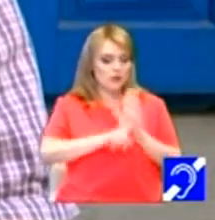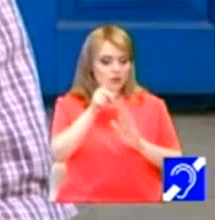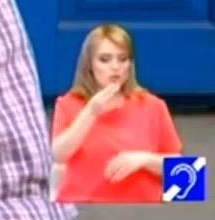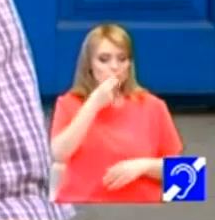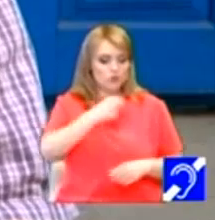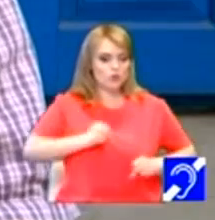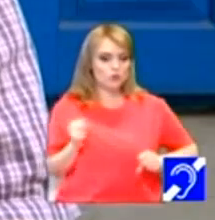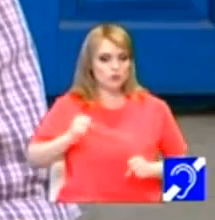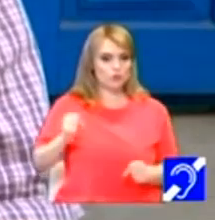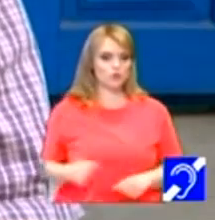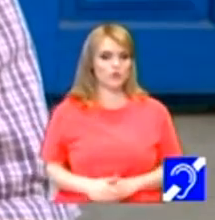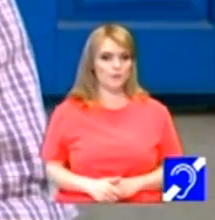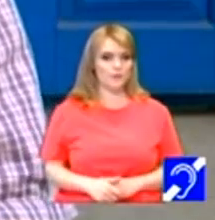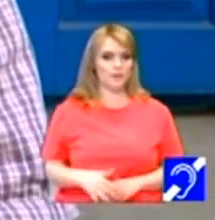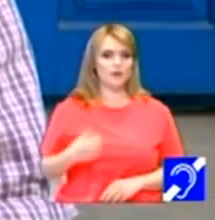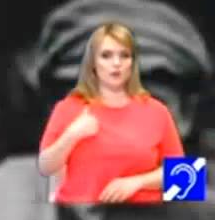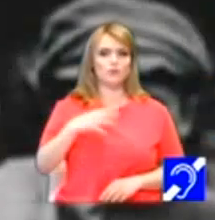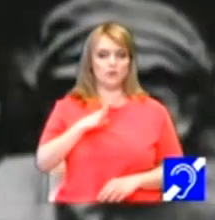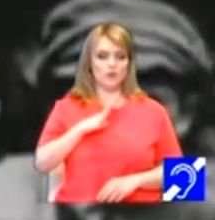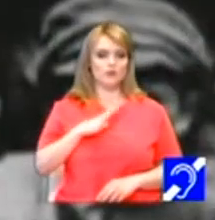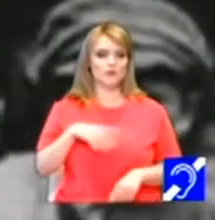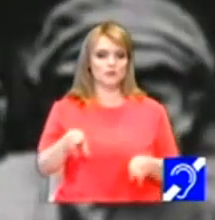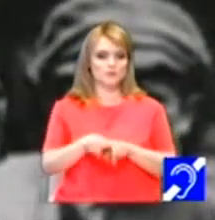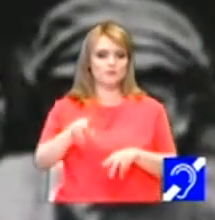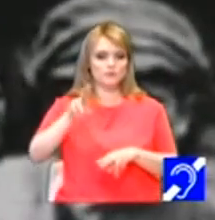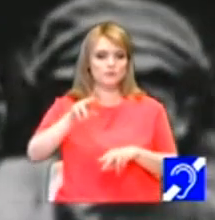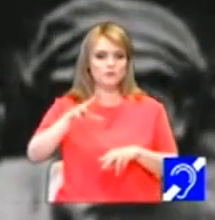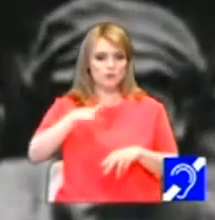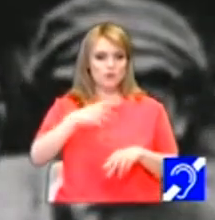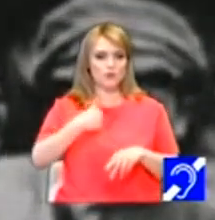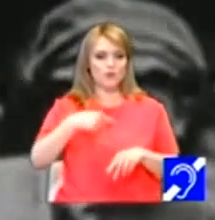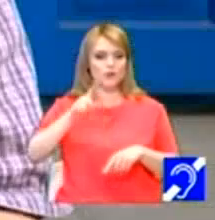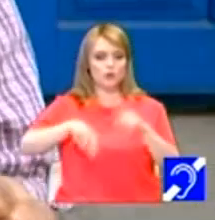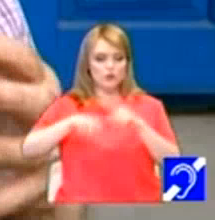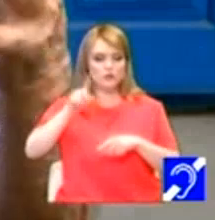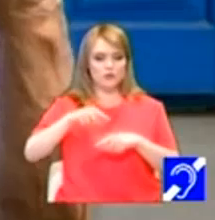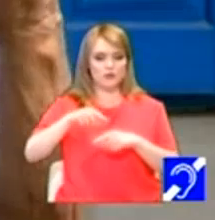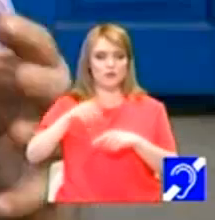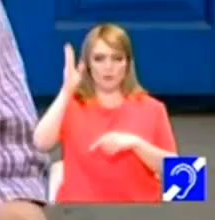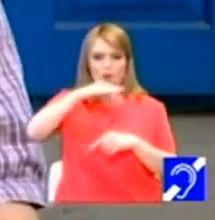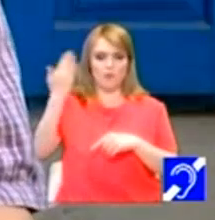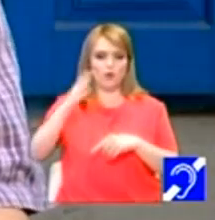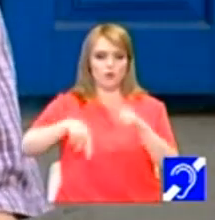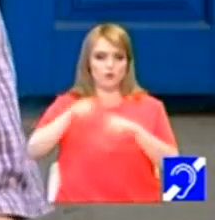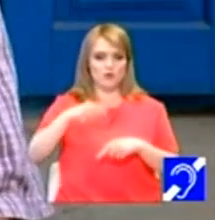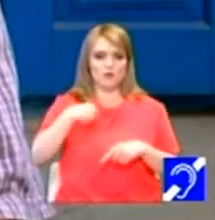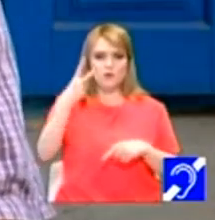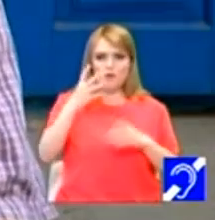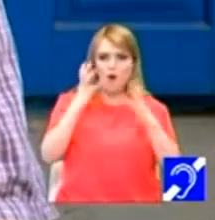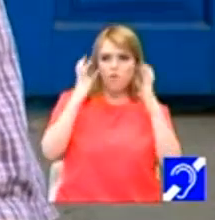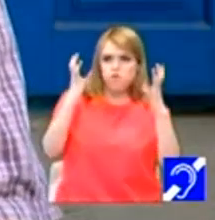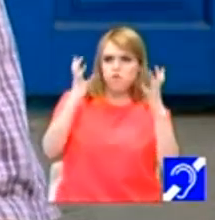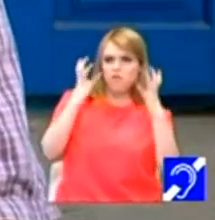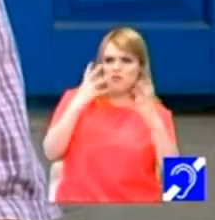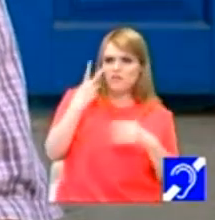neam de-a nostru, un cumnat de-a lui tetea. Și era tot de foame umflat, o venit la noi, era umflat așa. Spui drept, țin